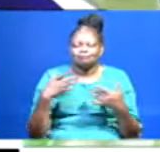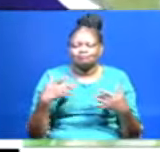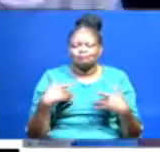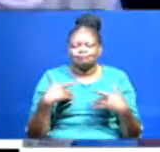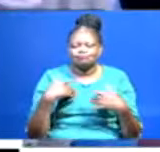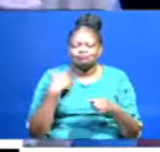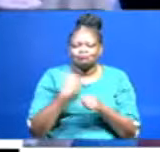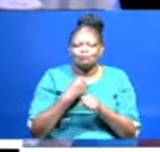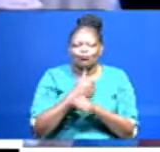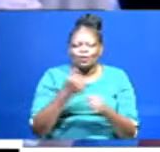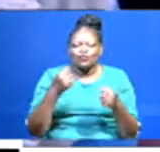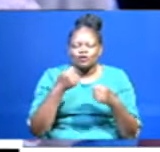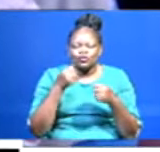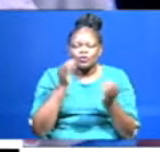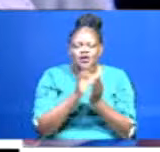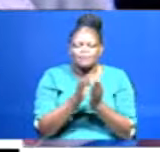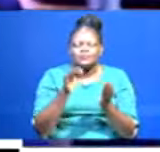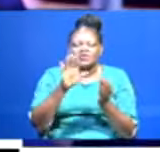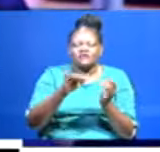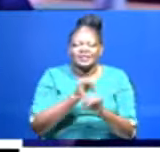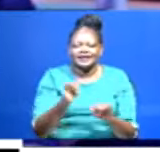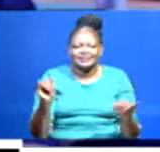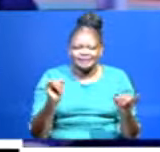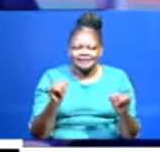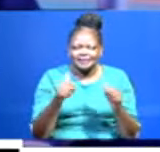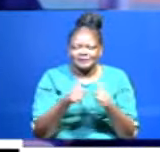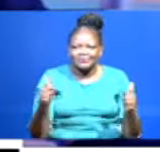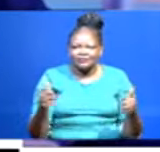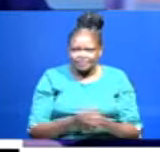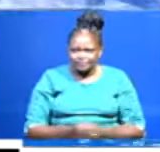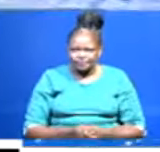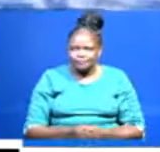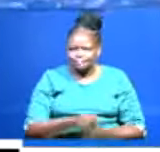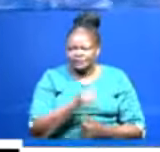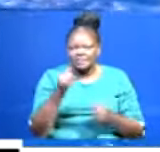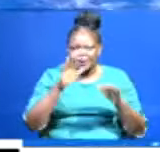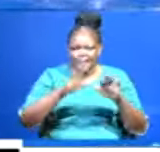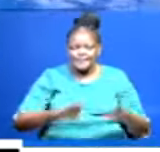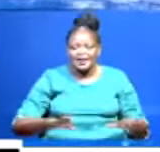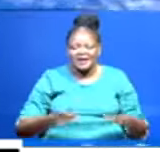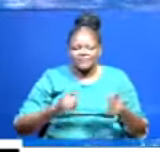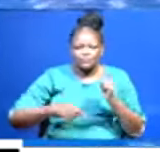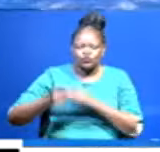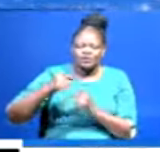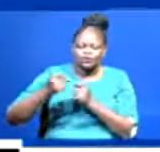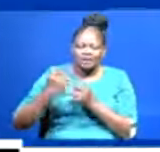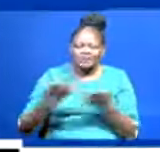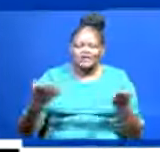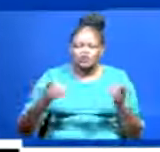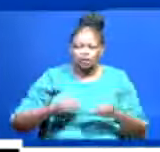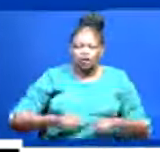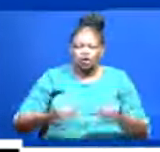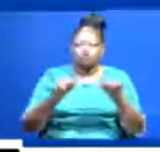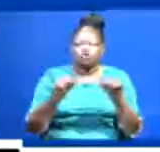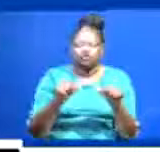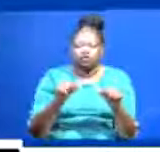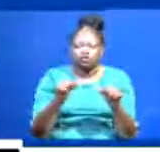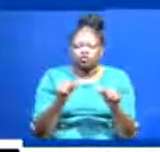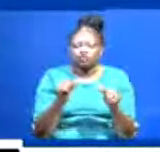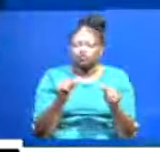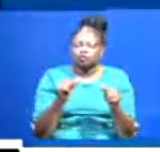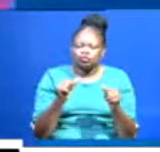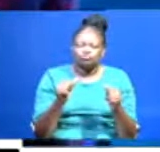miji safi na salama. Soko la mambo ya kitamaduni pia linazidi kupamba moto